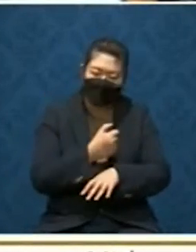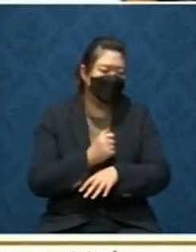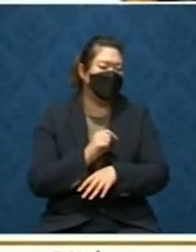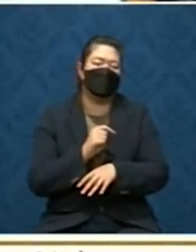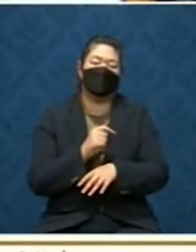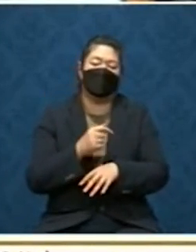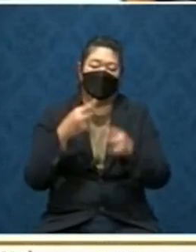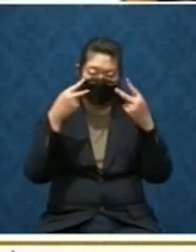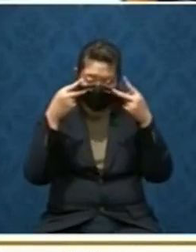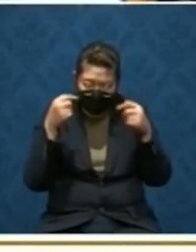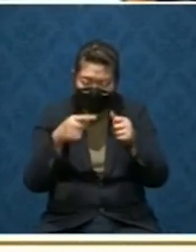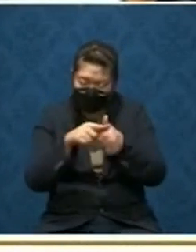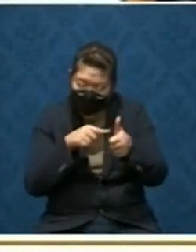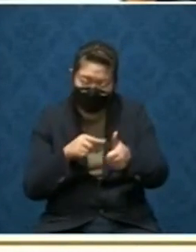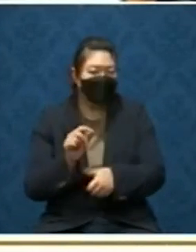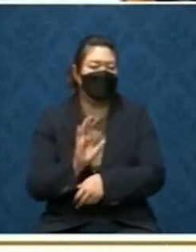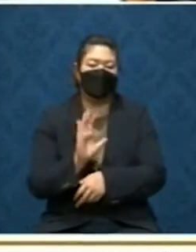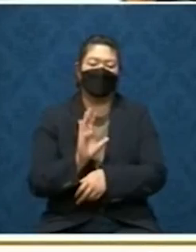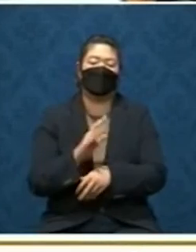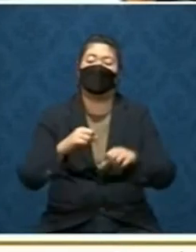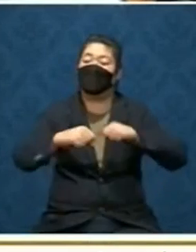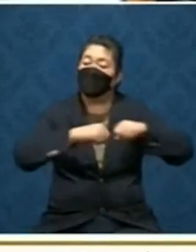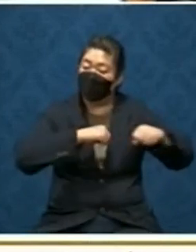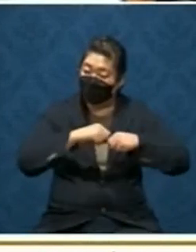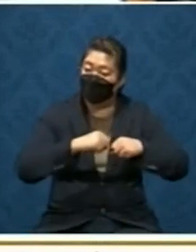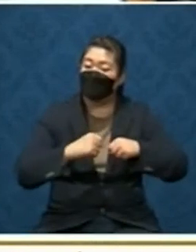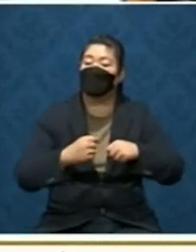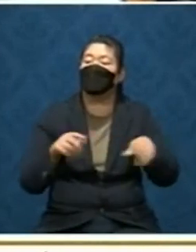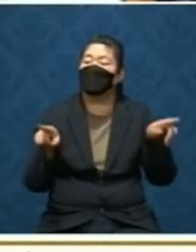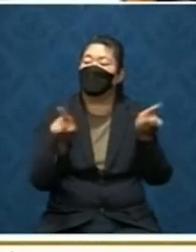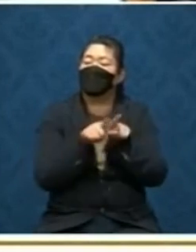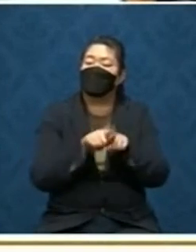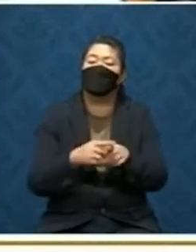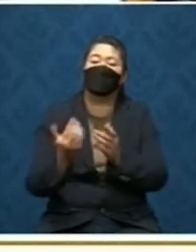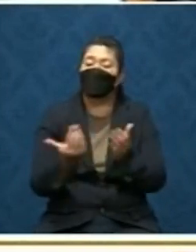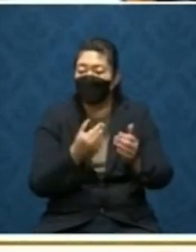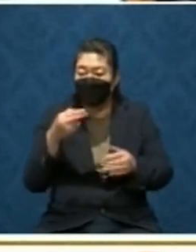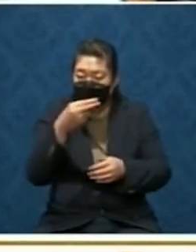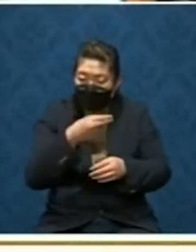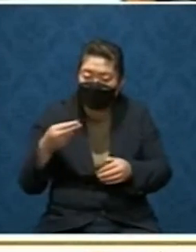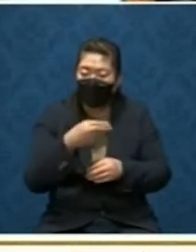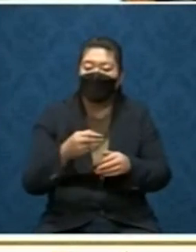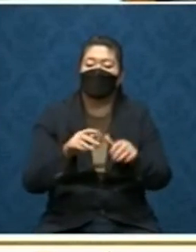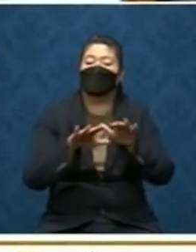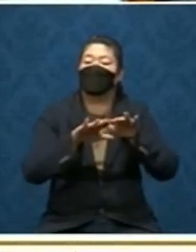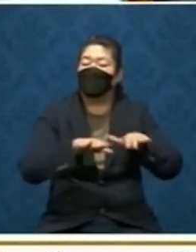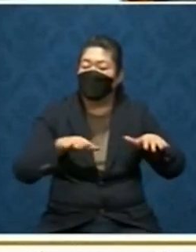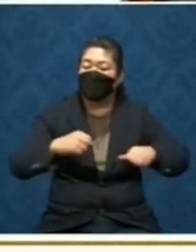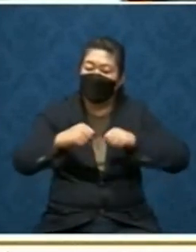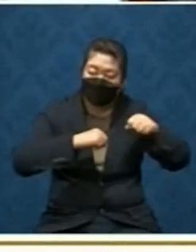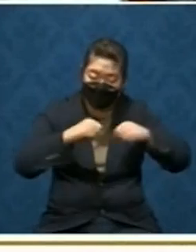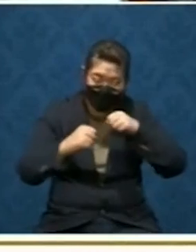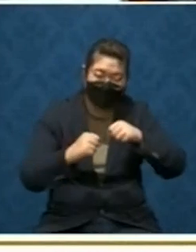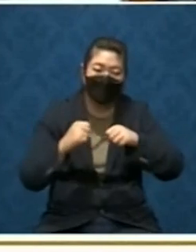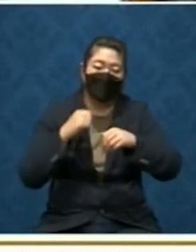อนอยู่ในคุกเยาวชนคนหนุ่มสาวคือลูกหลานคือพลังแห่งอนาคตของประเทศแค่เห็นต่างทางการเมืองไม่ใ